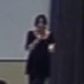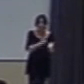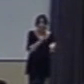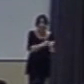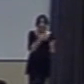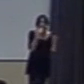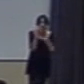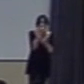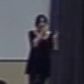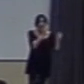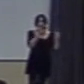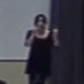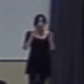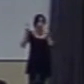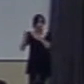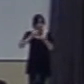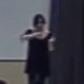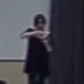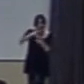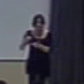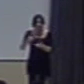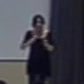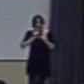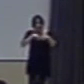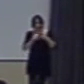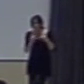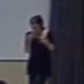titular, mancat una mica de profunditat i de reflexió.